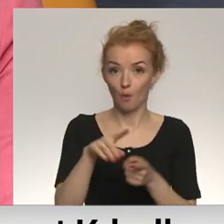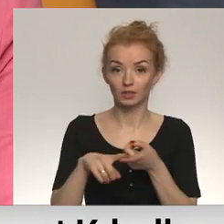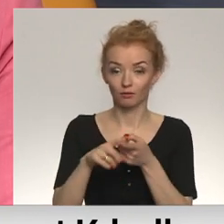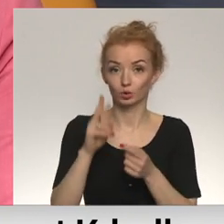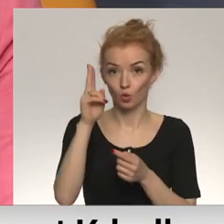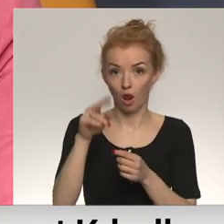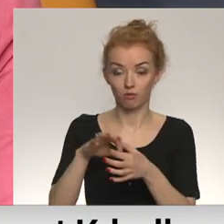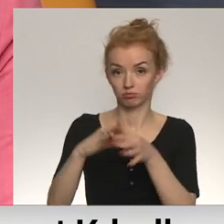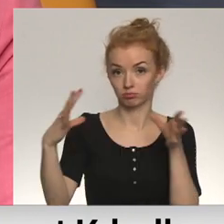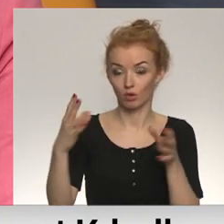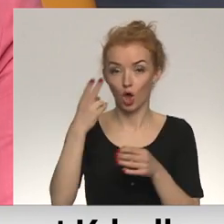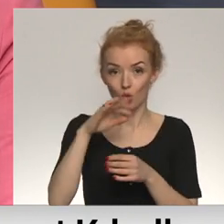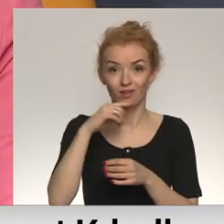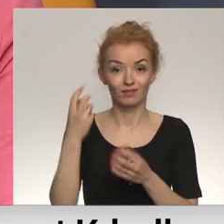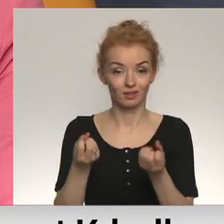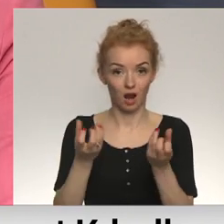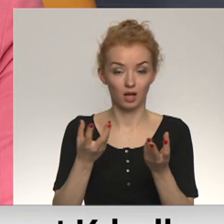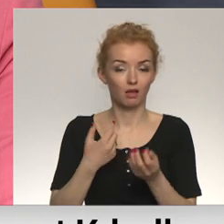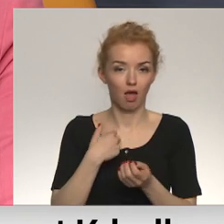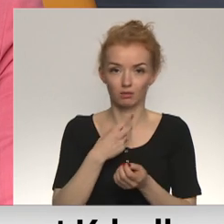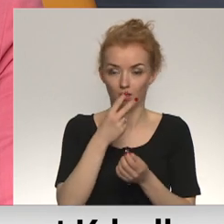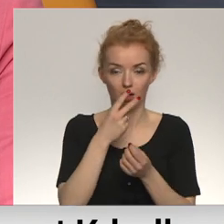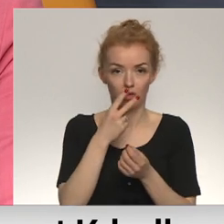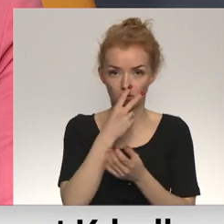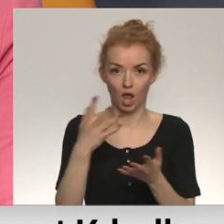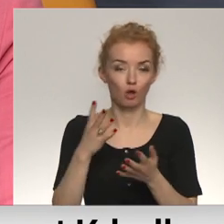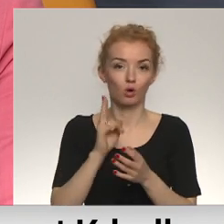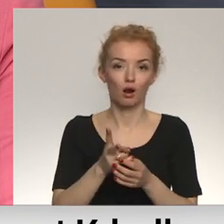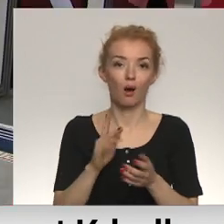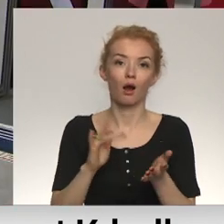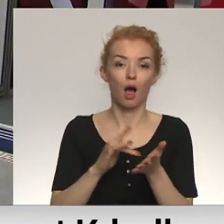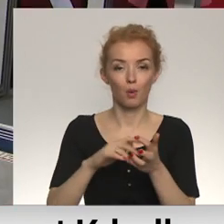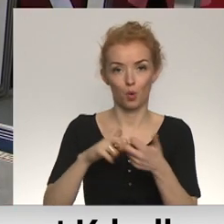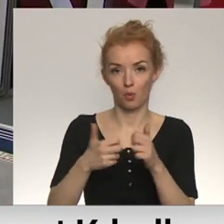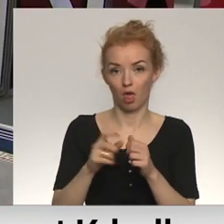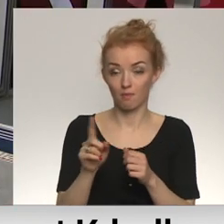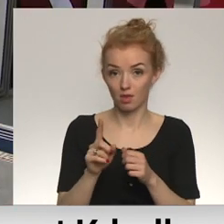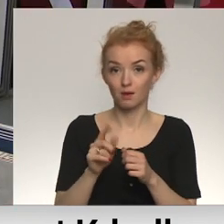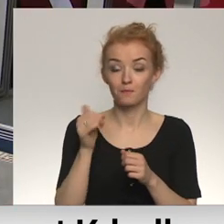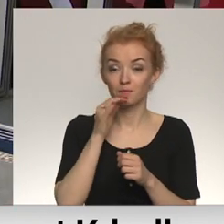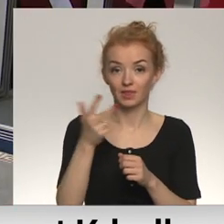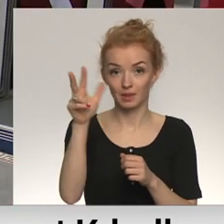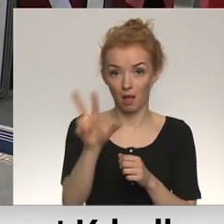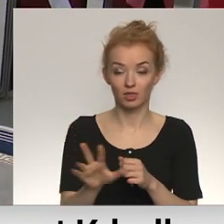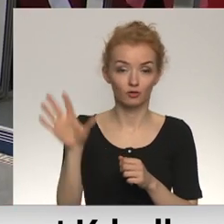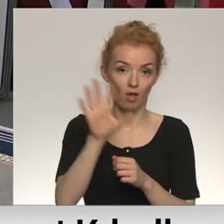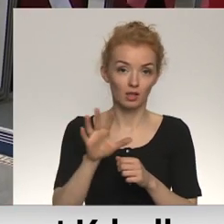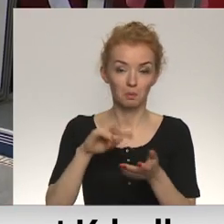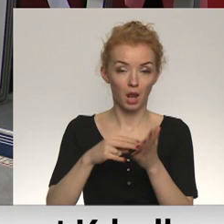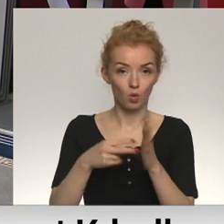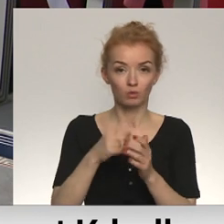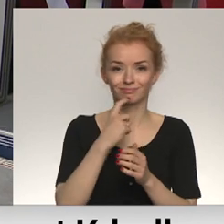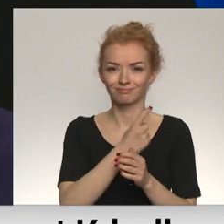atteikties no Krievijas gāzes tiks īstenoti, es neredzu risku, ka kāds būtu lieks. Visas trīs valstis plāno stiprināt savus